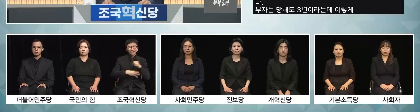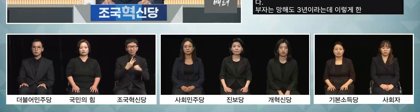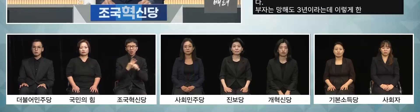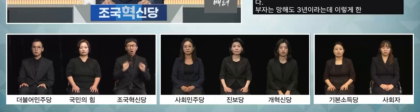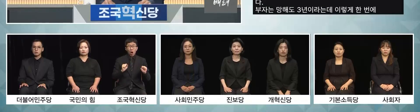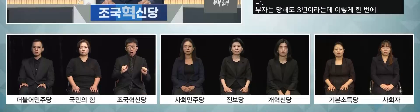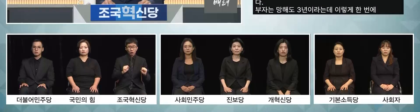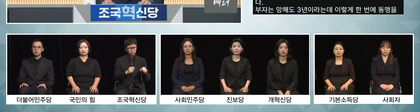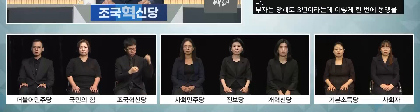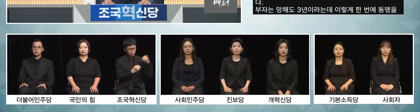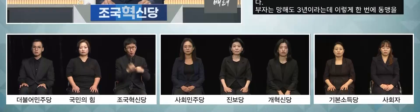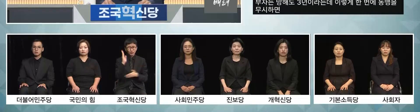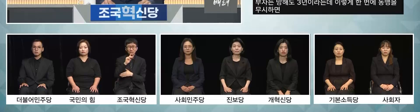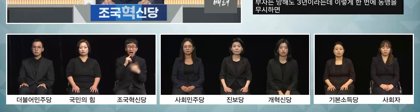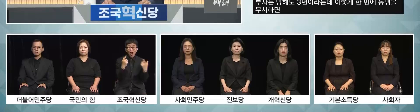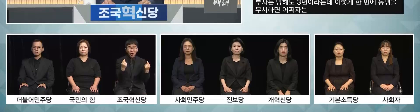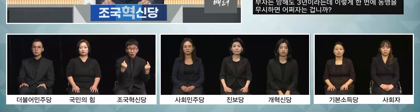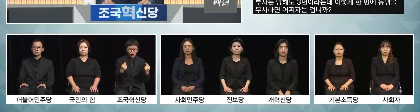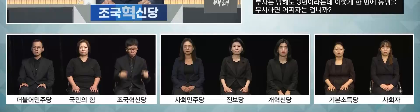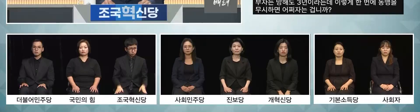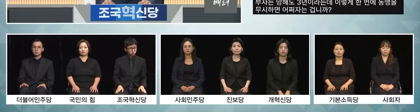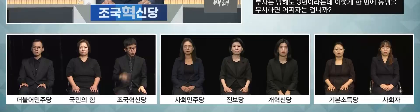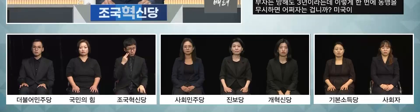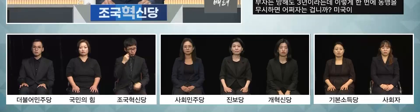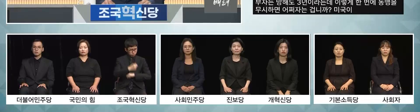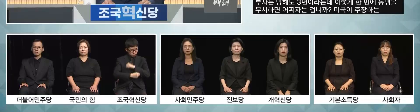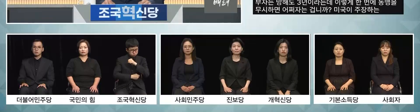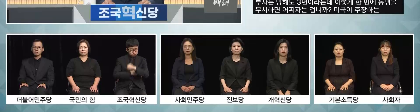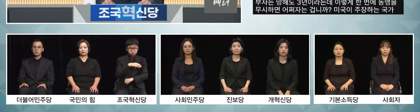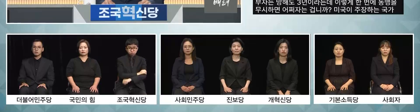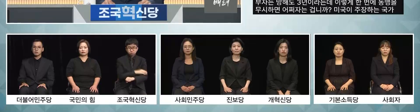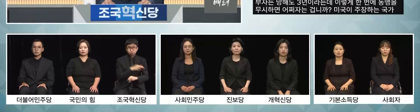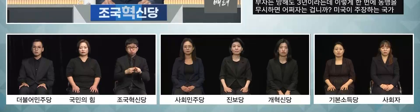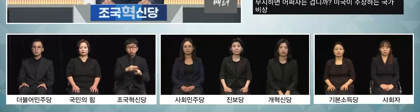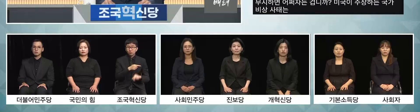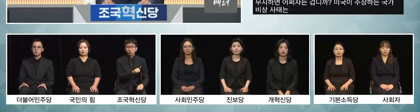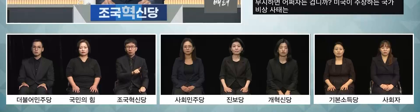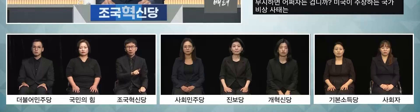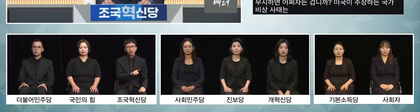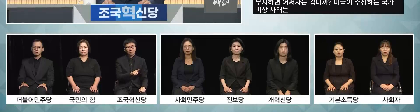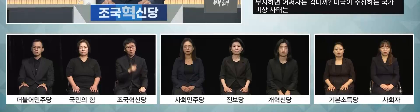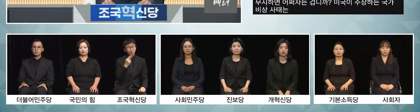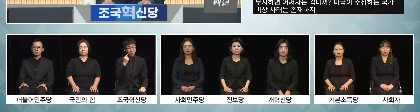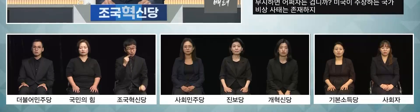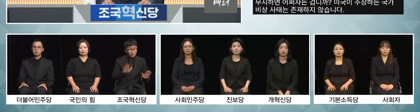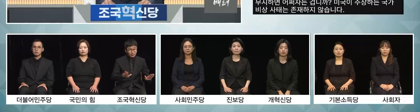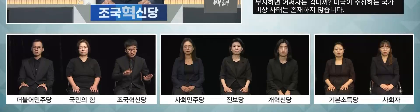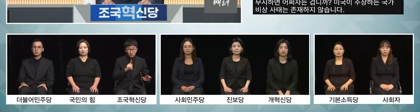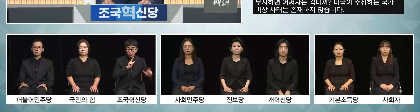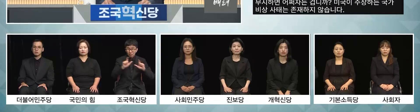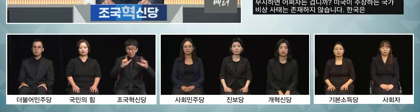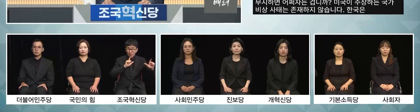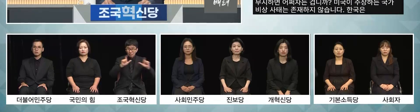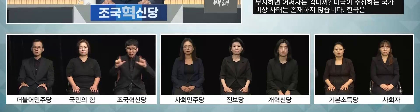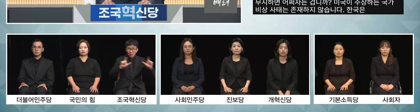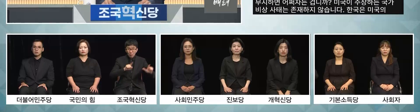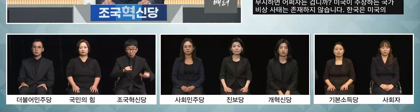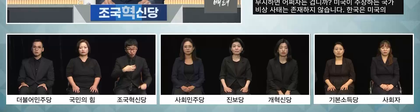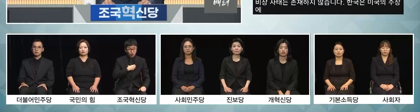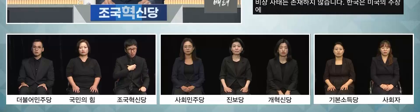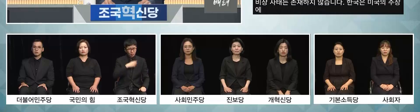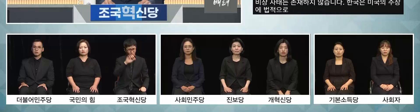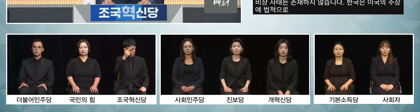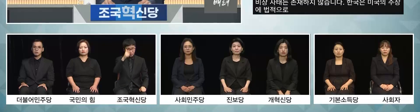동맹을 무시하면 어쩌자는 겁니까? 미국이 주장하는 국가 비상사태는 존재하지 않습니다. 한국은 미국의 주장에